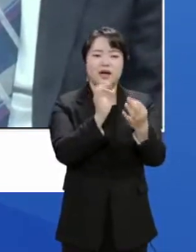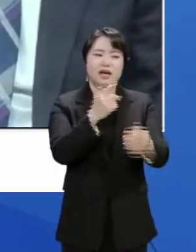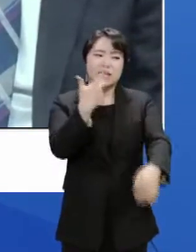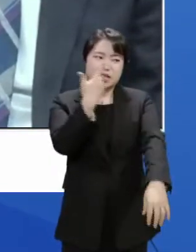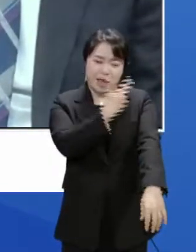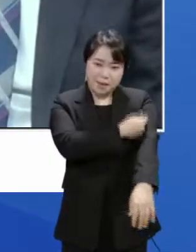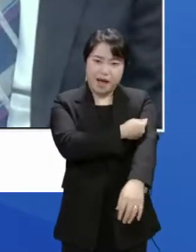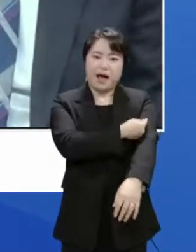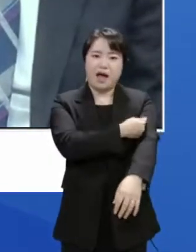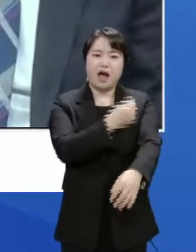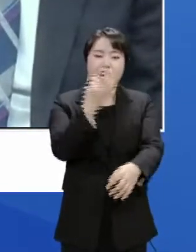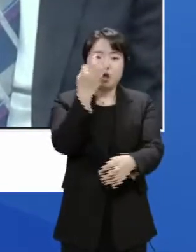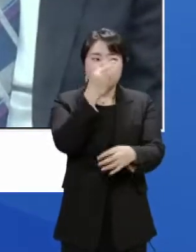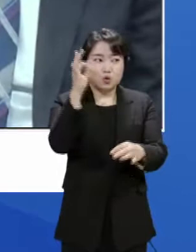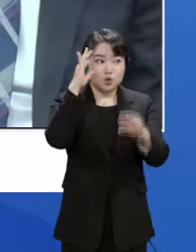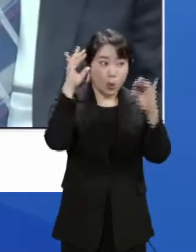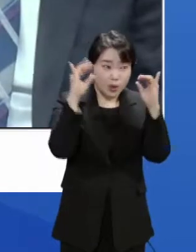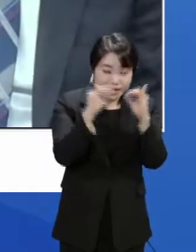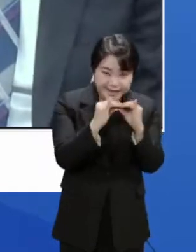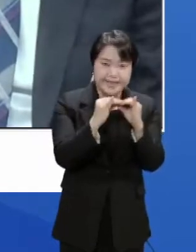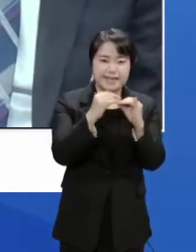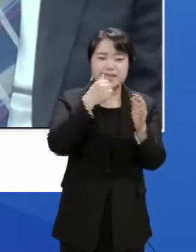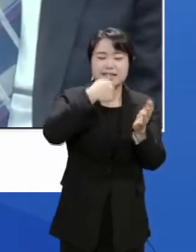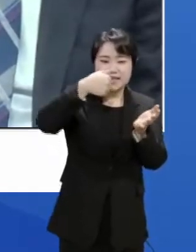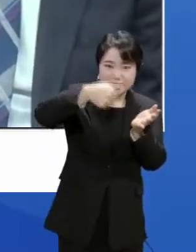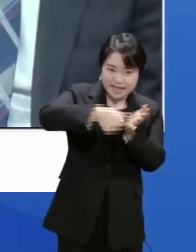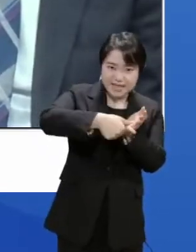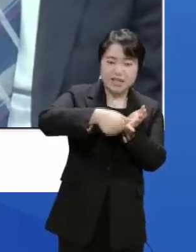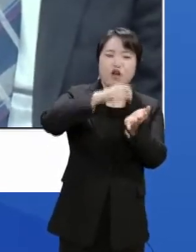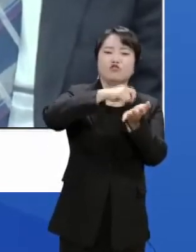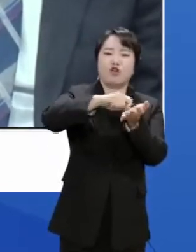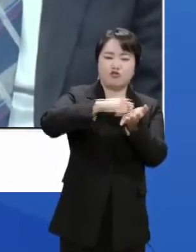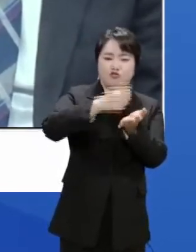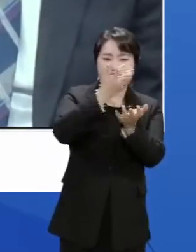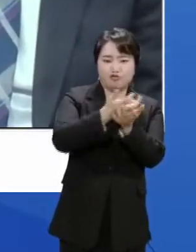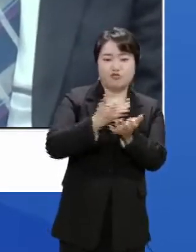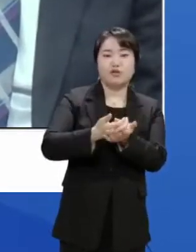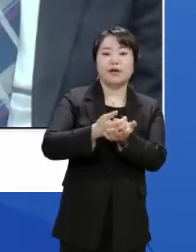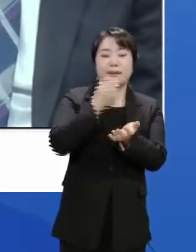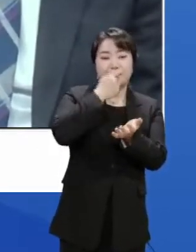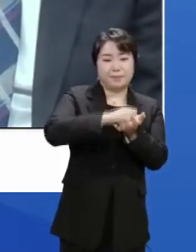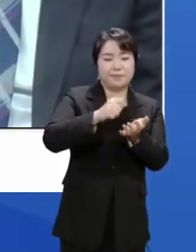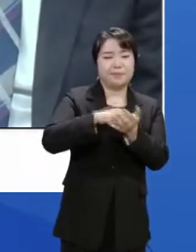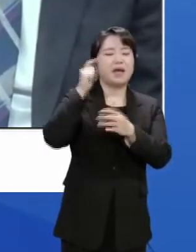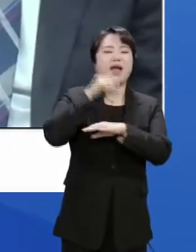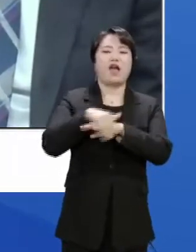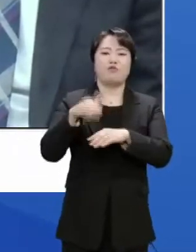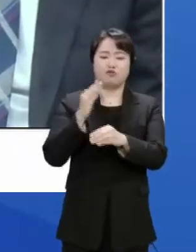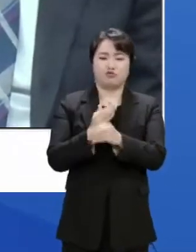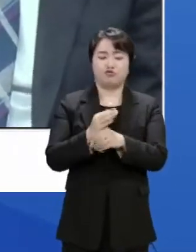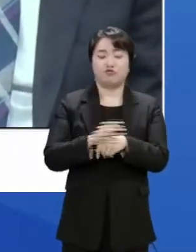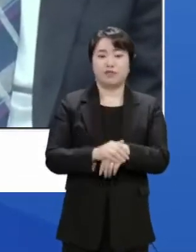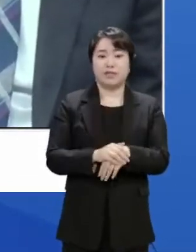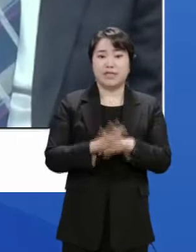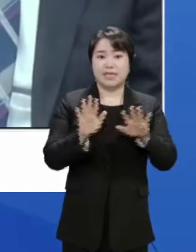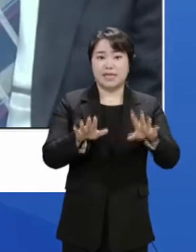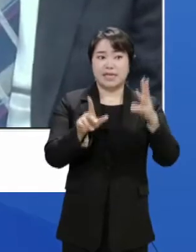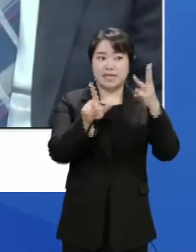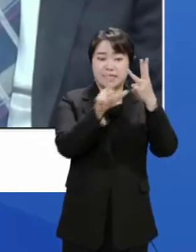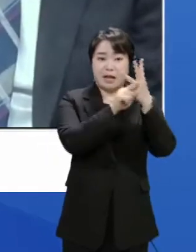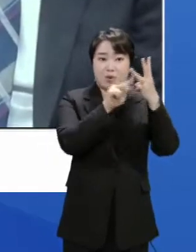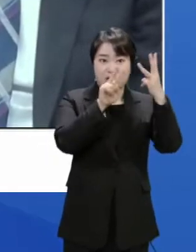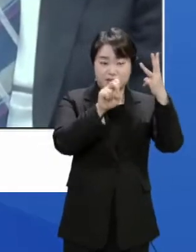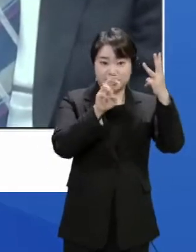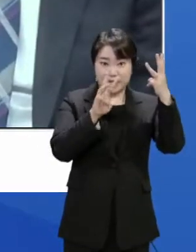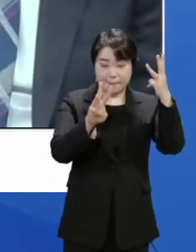예방 그 동의서를 직접 이렇게 서류로 받아낼 생각입니다. 저희가 3월